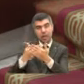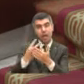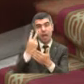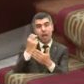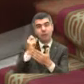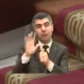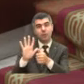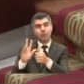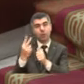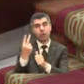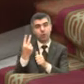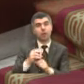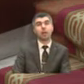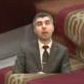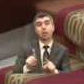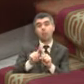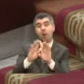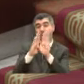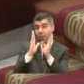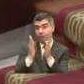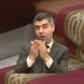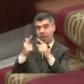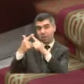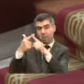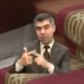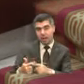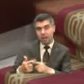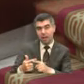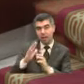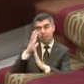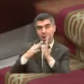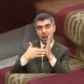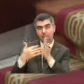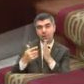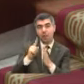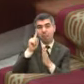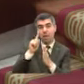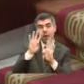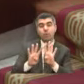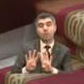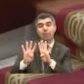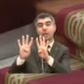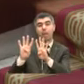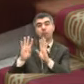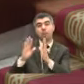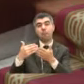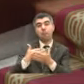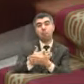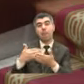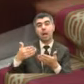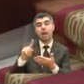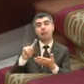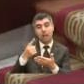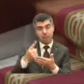2026، راه الا شفتوا المبلغ الاجمالي ديال البرنامج راه تنتكلموا على 118 مليار ديال الدرهم، فيها شق مرتبط